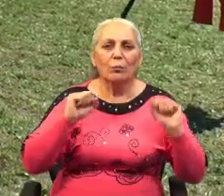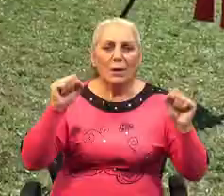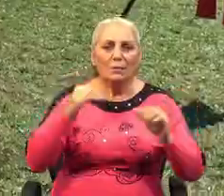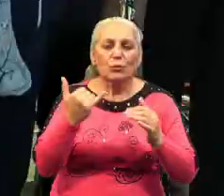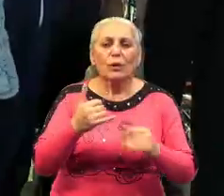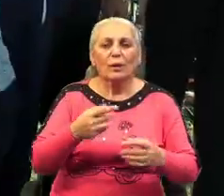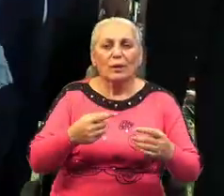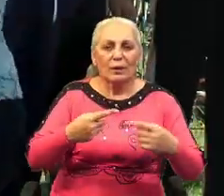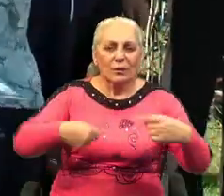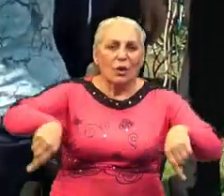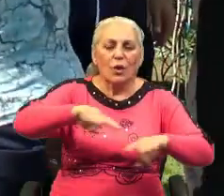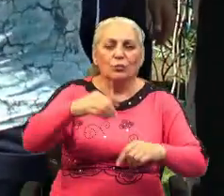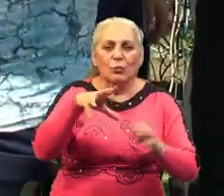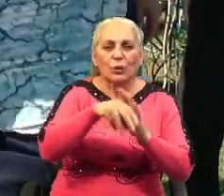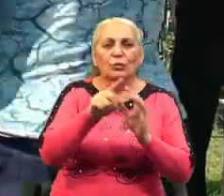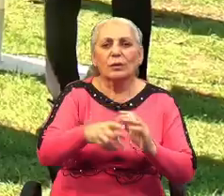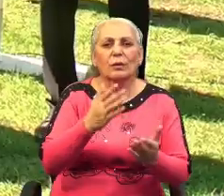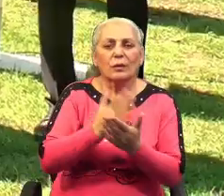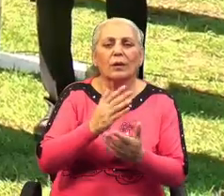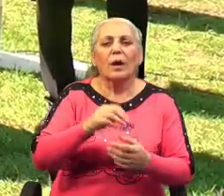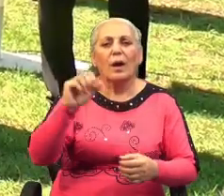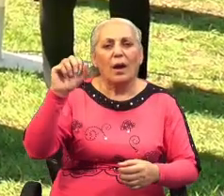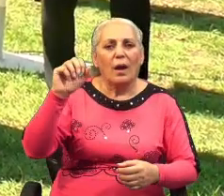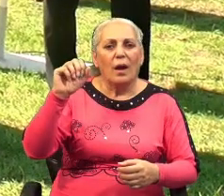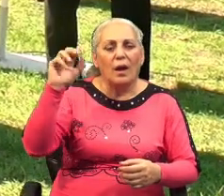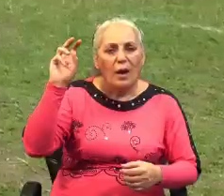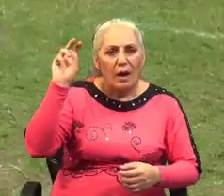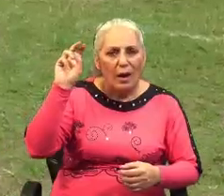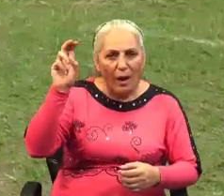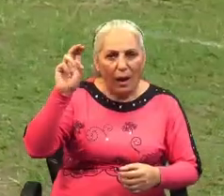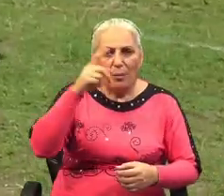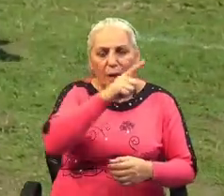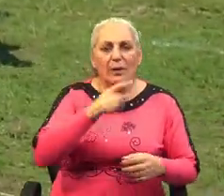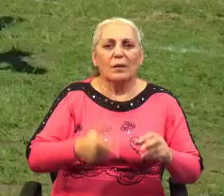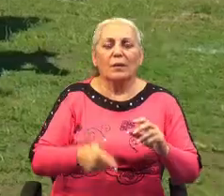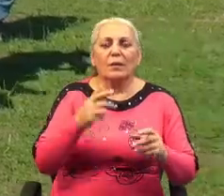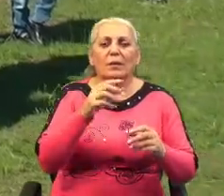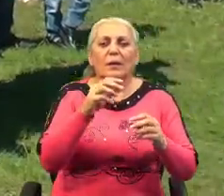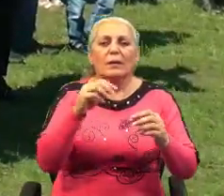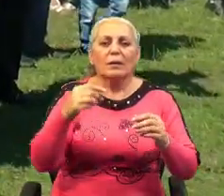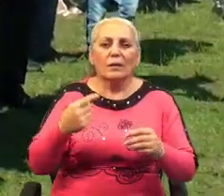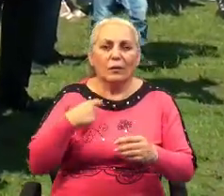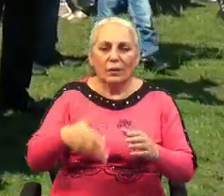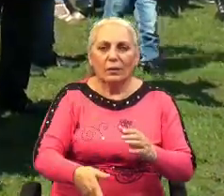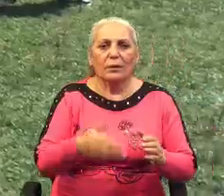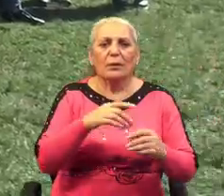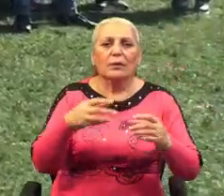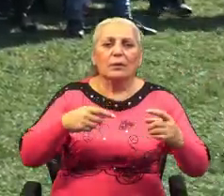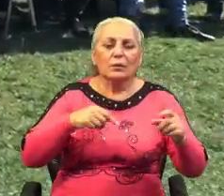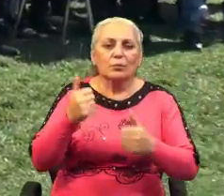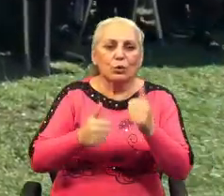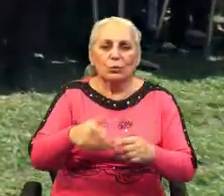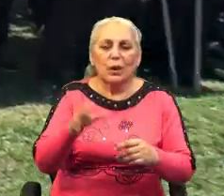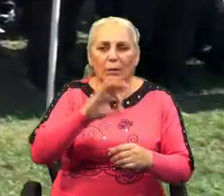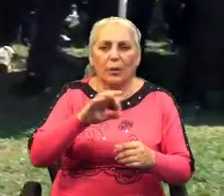տեղի ունեցավ Հայաստանի Հանրապետության մարզերում և Արցախի Հանրապետությունում մարզական փառատոն միջոցառումը։ Փառատոնին մասնակցում էին քաղաքի մարզական